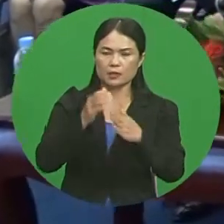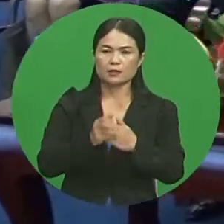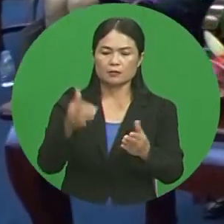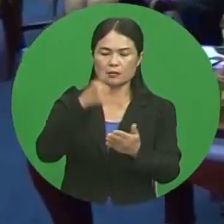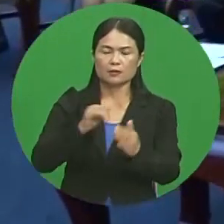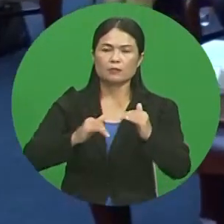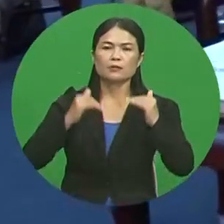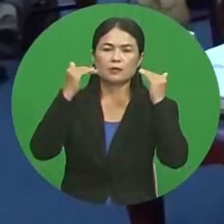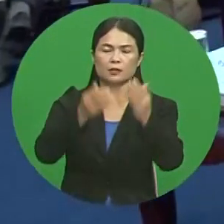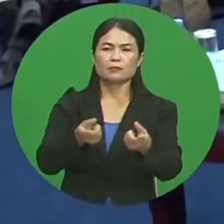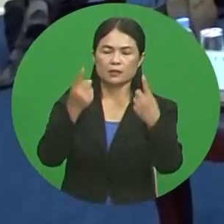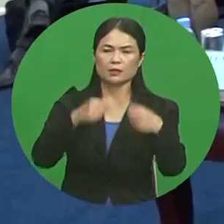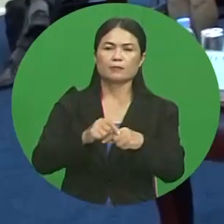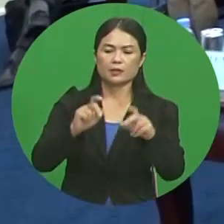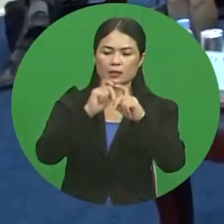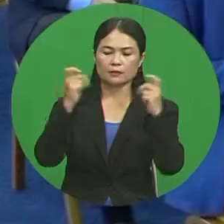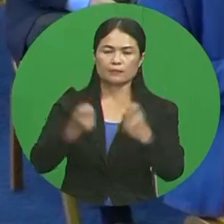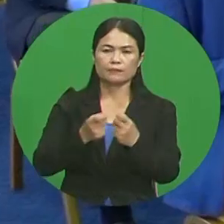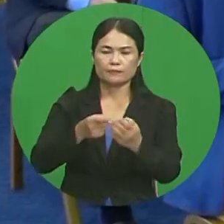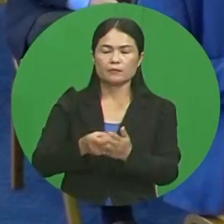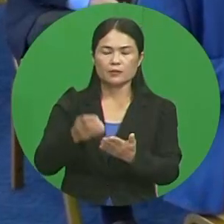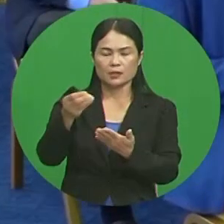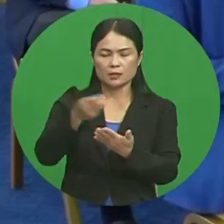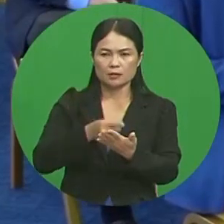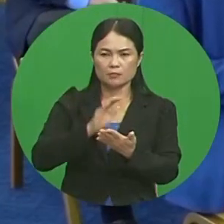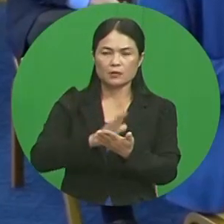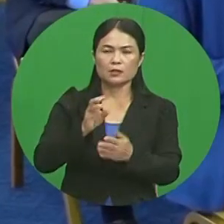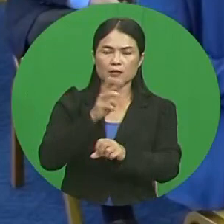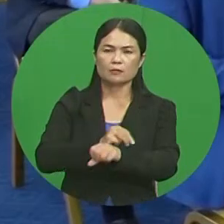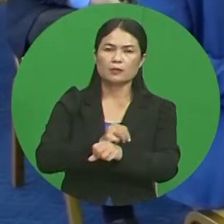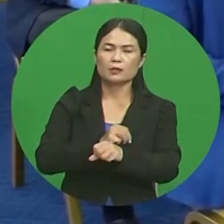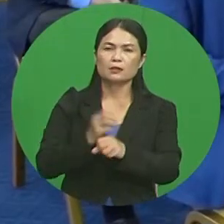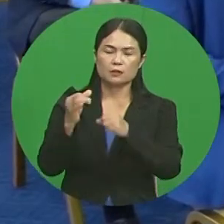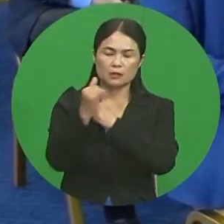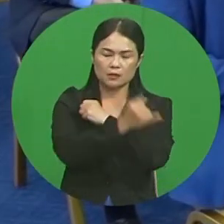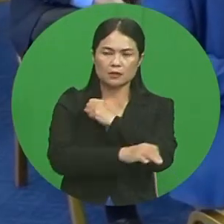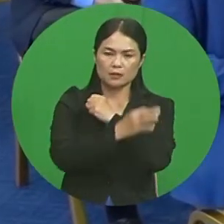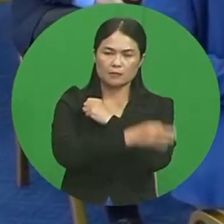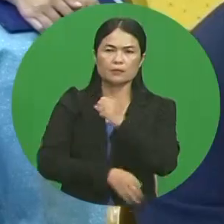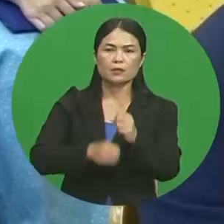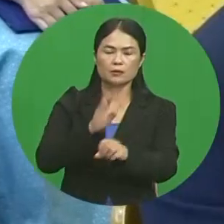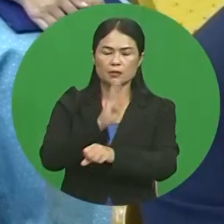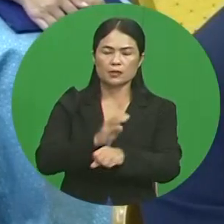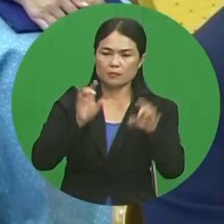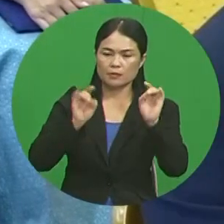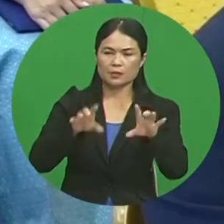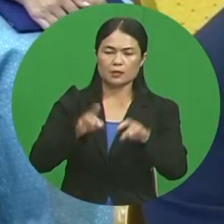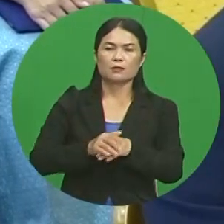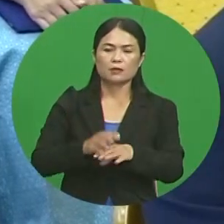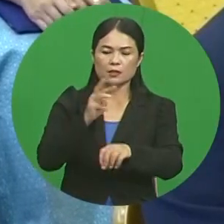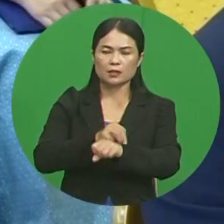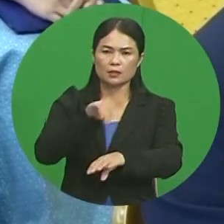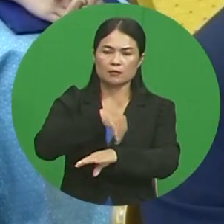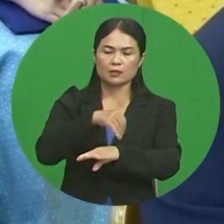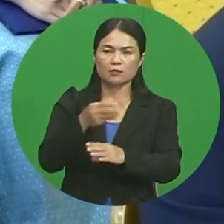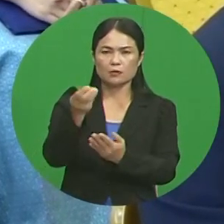ណាងជាន់ខ្ពស់មកពីគណៈកម្មការមូលបត្រកម្ពុជាក្រសួងការបរទេសនិងពាណិជ្ជកម្មរបស់អូស្ត្រាលីក្រសួងសេដ្ឋ